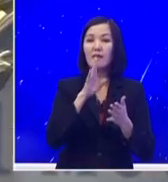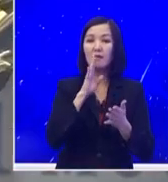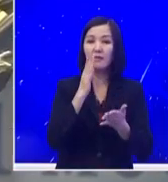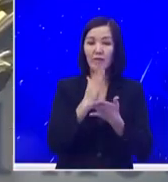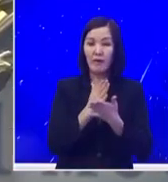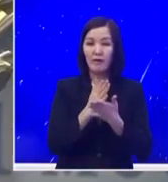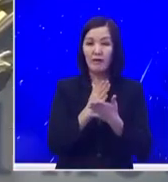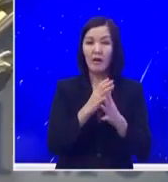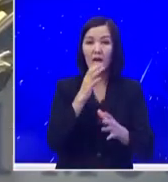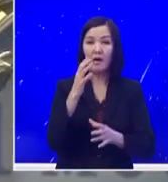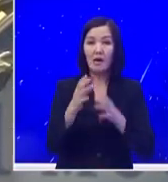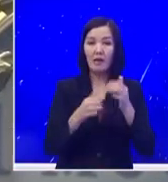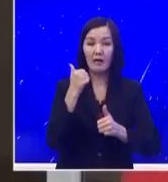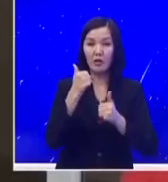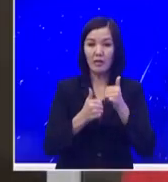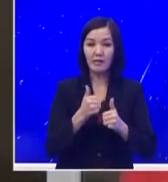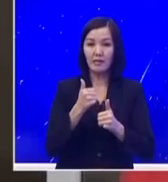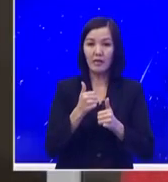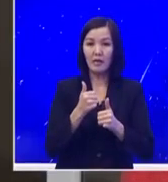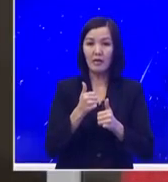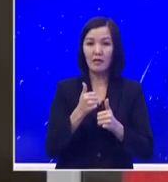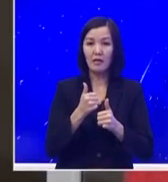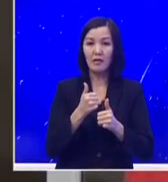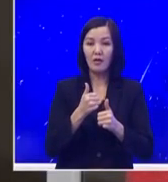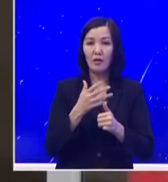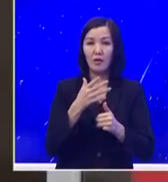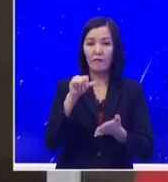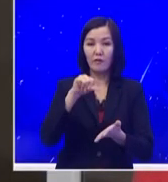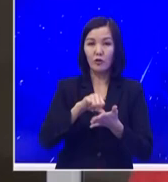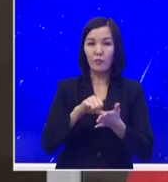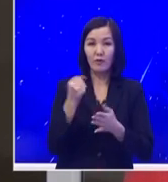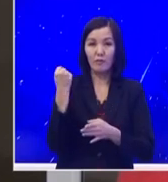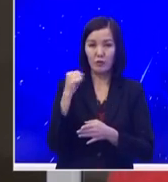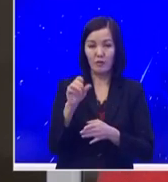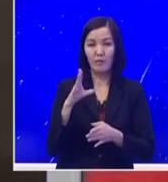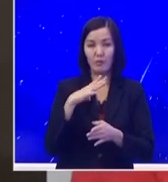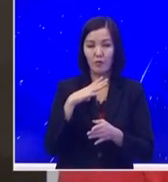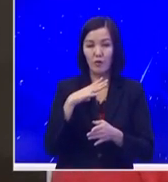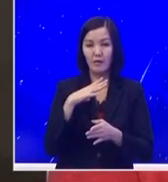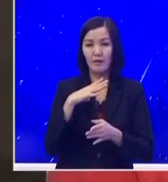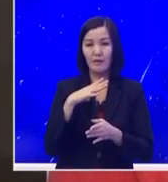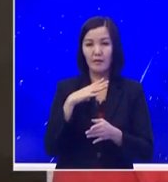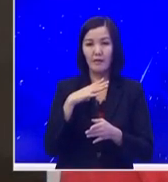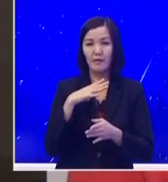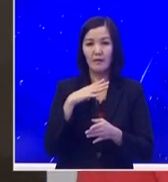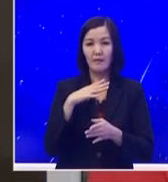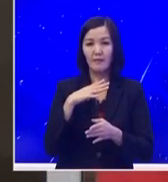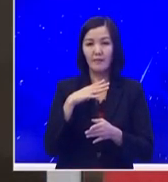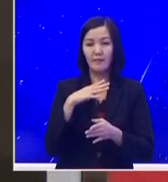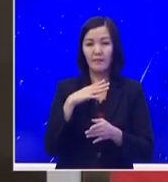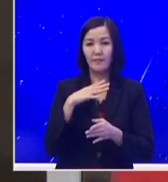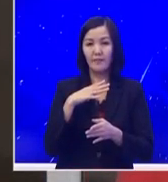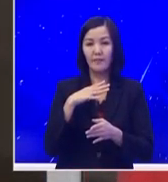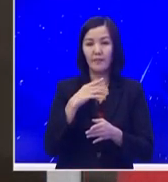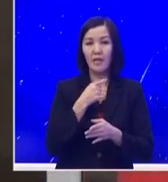Бұл қыз халықаралық жарыстарда ойынын көрсетіп, жүлделі орын жеңімпаз атанып жүрген өзіміздің